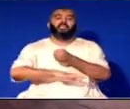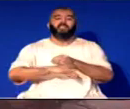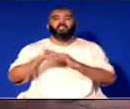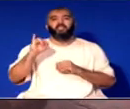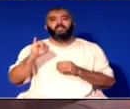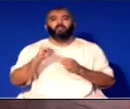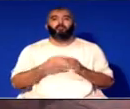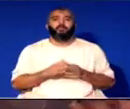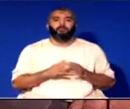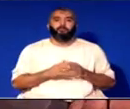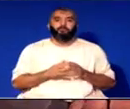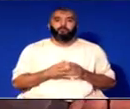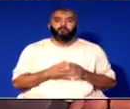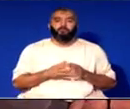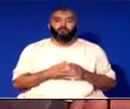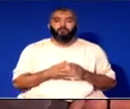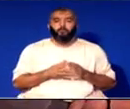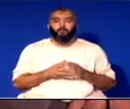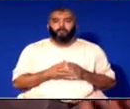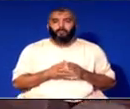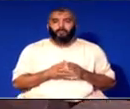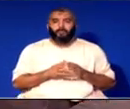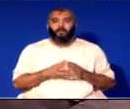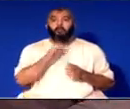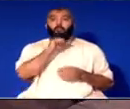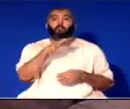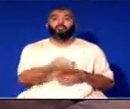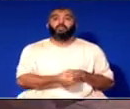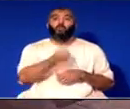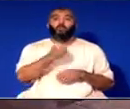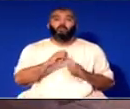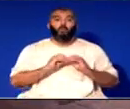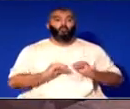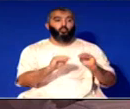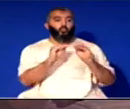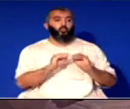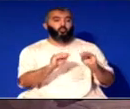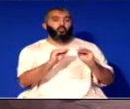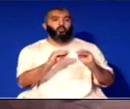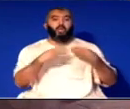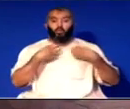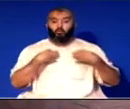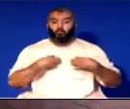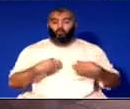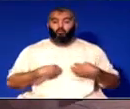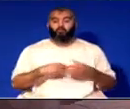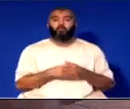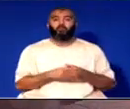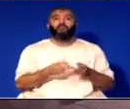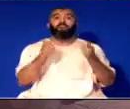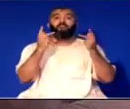المعلومة والأركان الإيمان المعلومة. فالنبي عليه الصلاة والسلام يعلمنا قيمة أخلاقية، قيمة